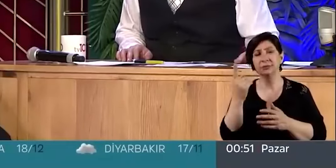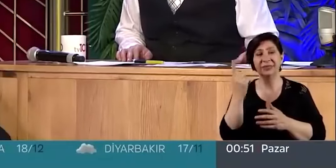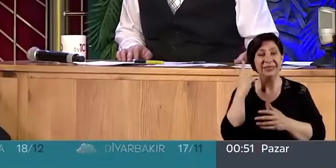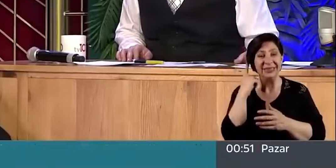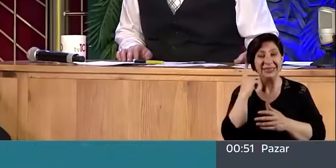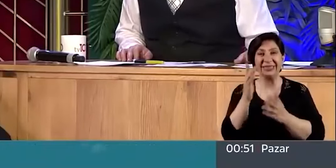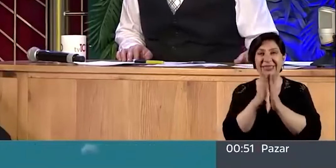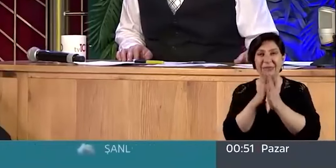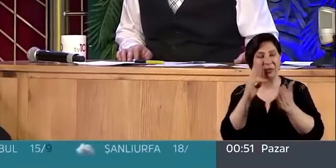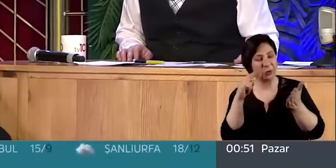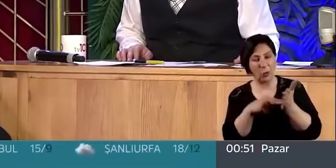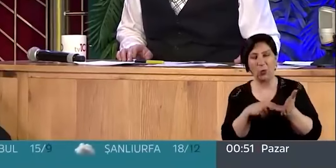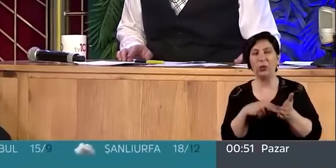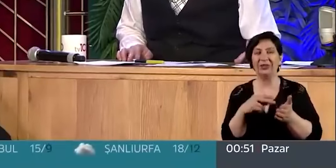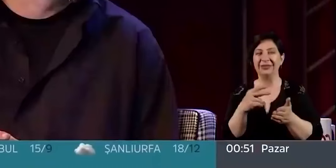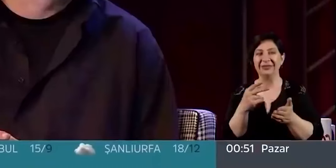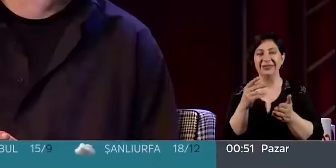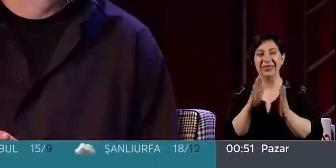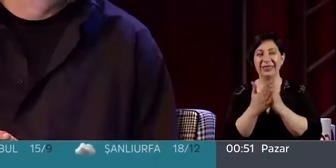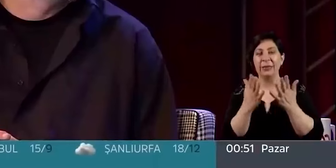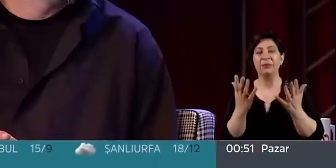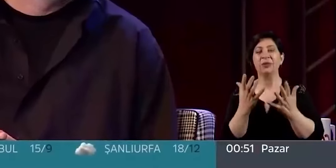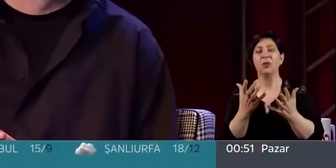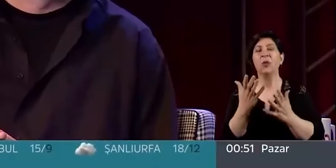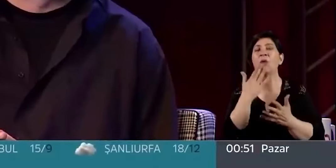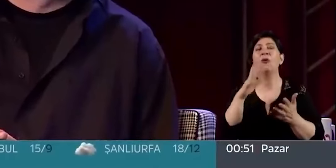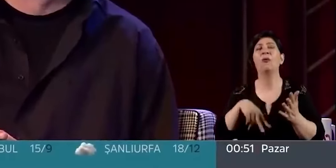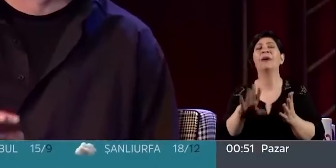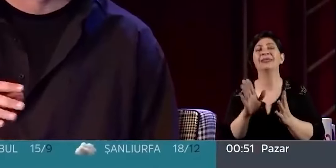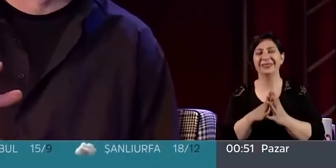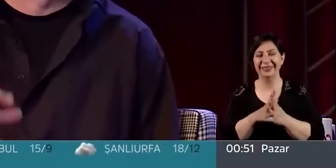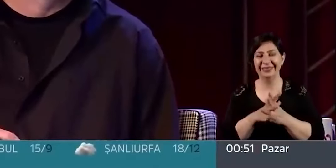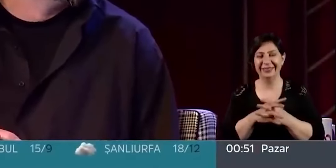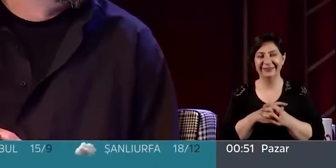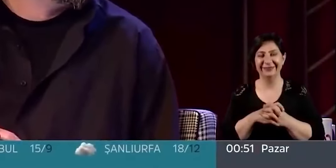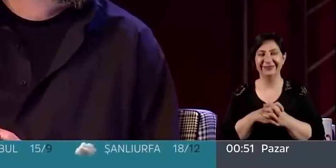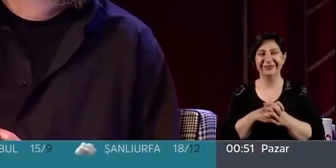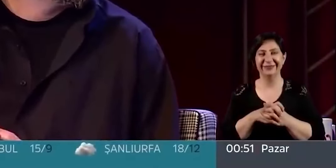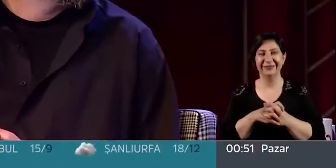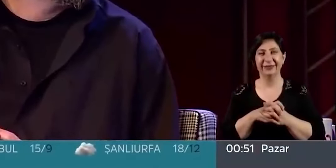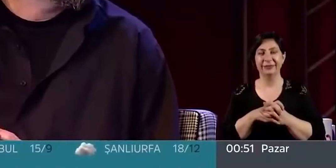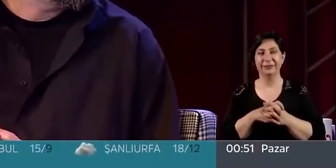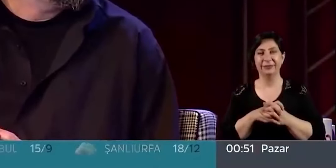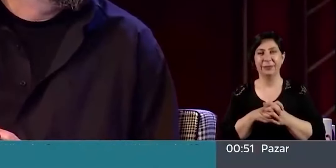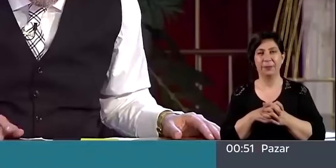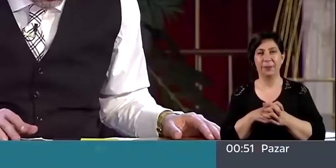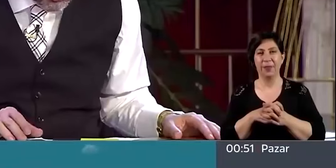oldu da belki dedik kitaptan yürürüz falan. Kitap yanıyor yani, hiç okumayın. Peki. Şakasından değilim. Peki şimdi